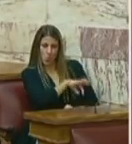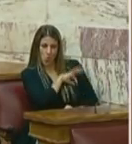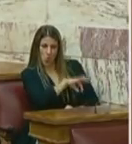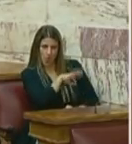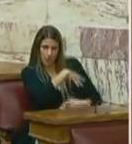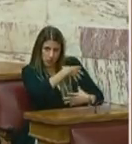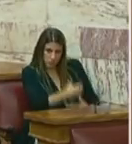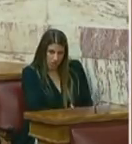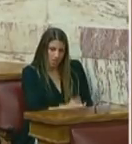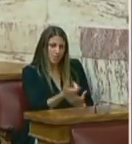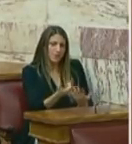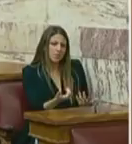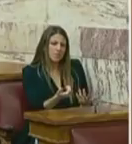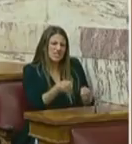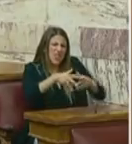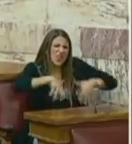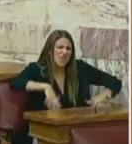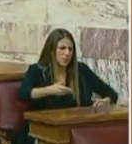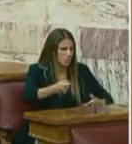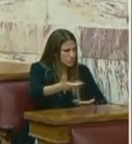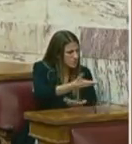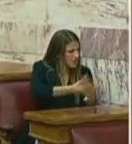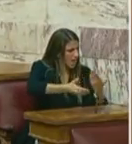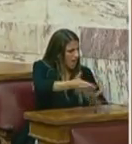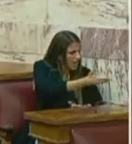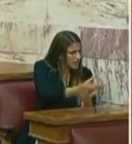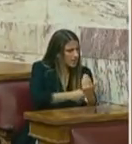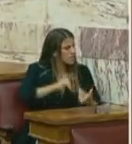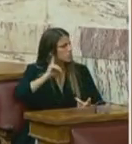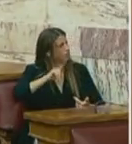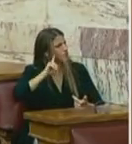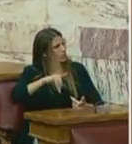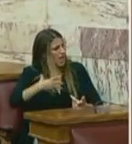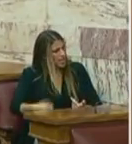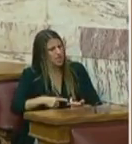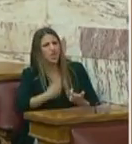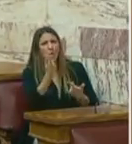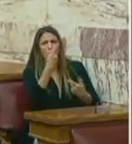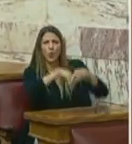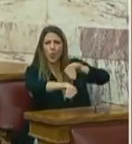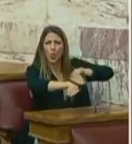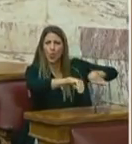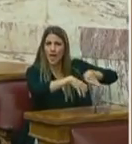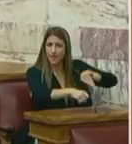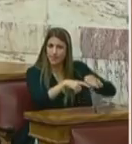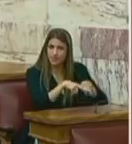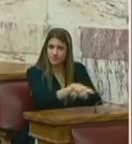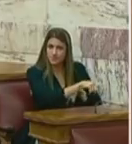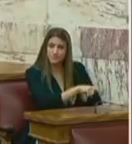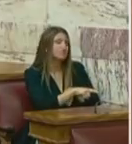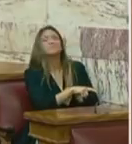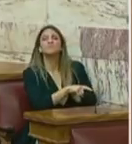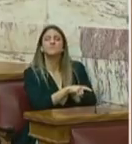από ένα καλωστημένο δίκτυο συναλλαγών, παρανομίας και δωροδοκιών, που θέργεψε μεταξύ